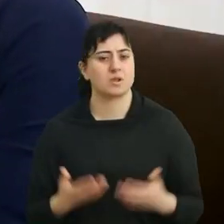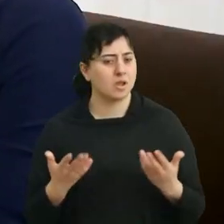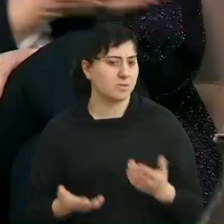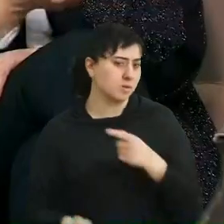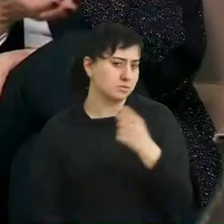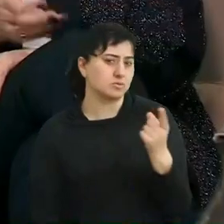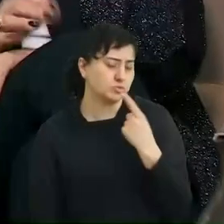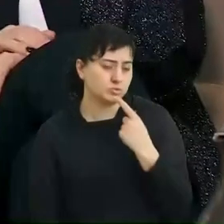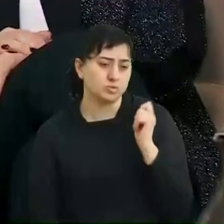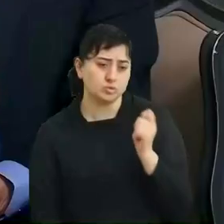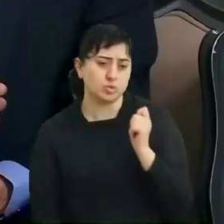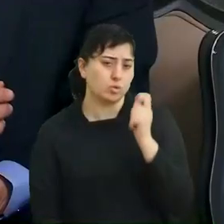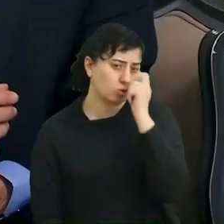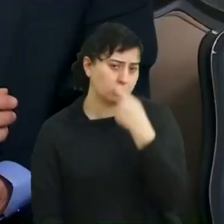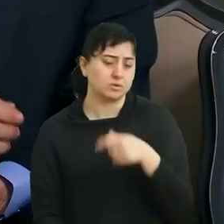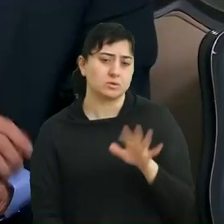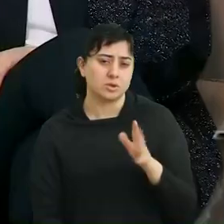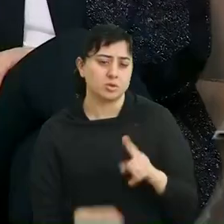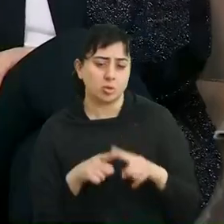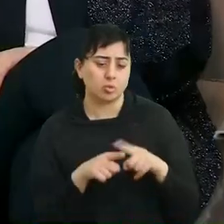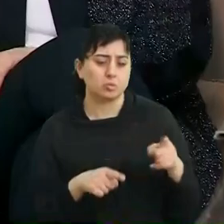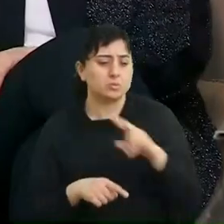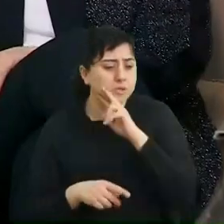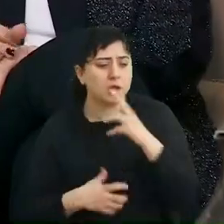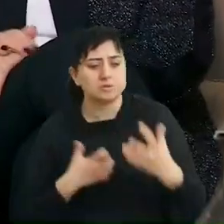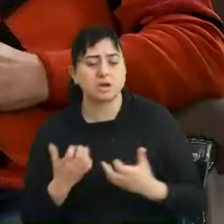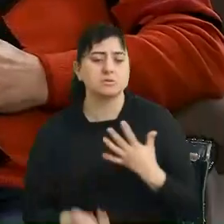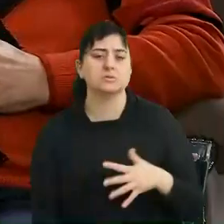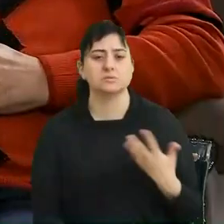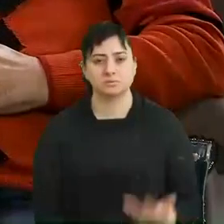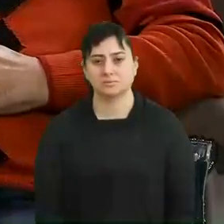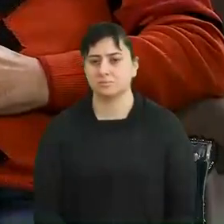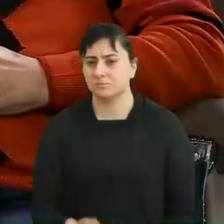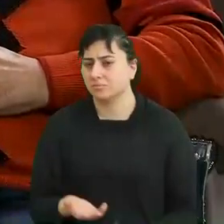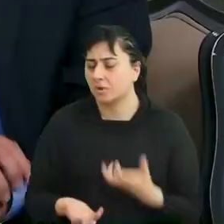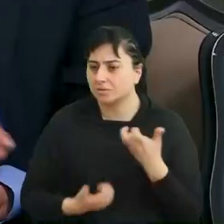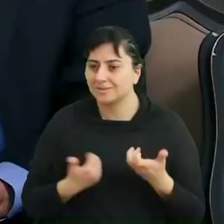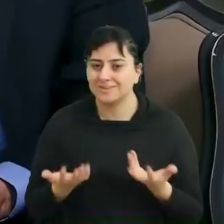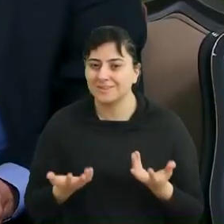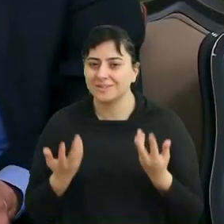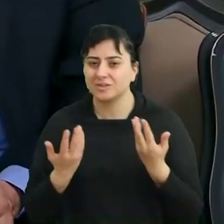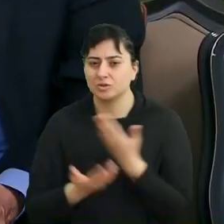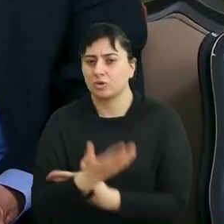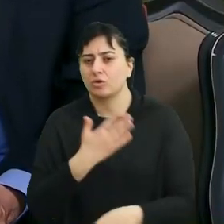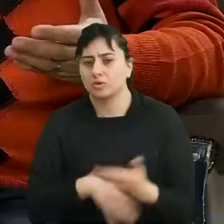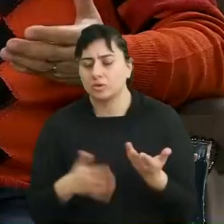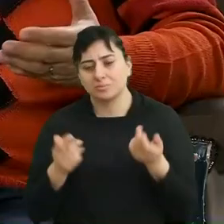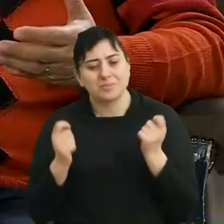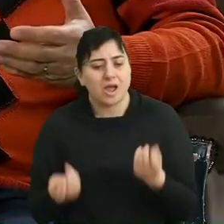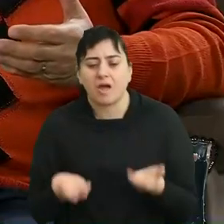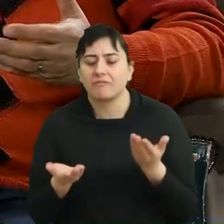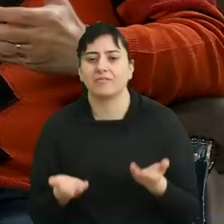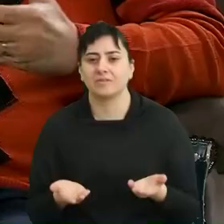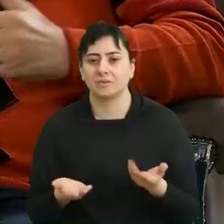demiyor muydunuz ne kadar zor iş diye? Ay torunumu oralarda helak edemem ben. Niye helak olsun canım? Öyle zahmet olmadan rahmet olmaz